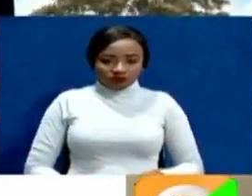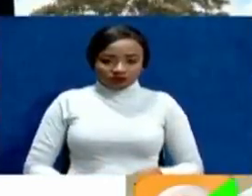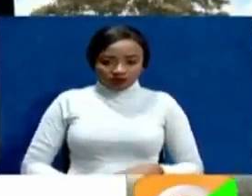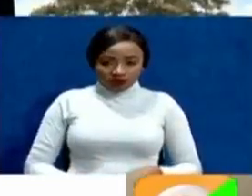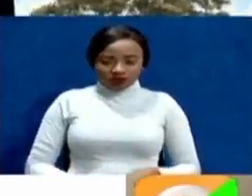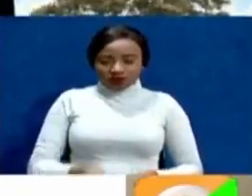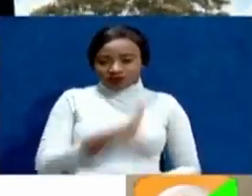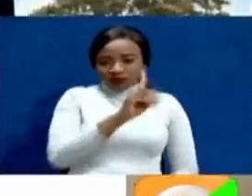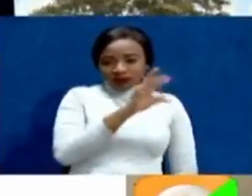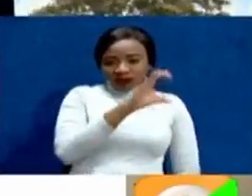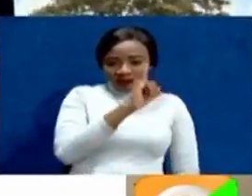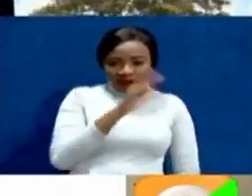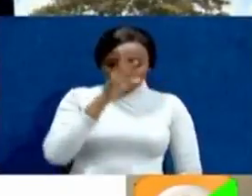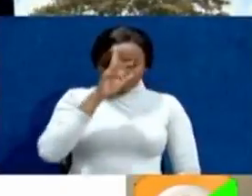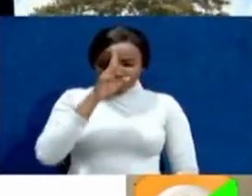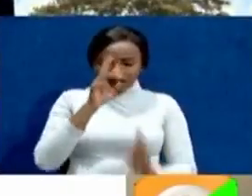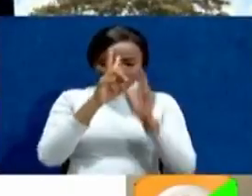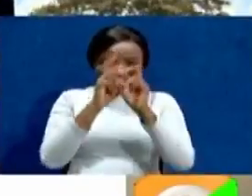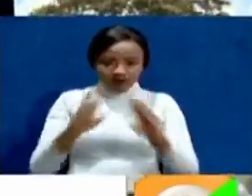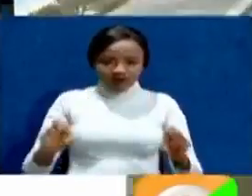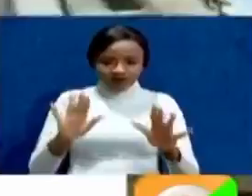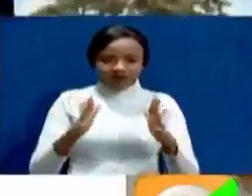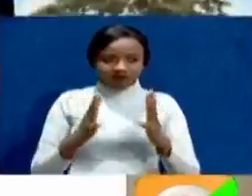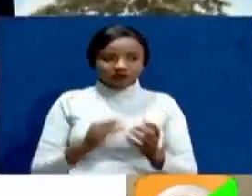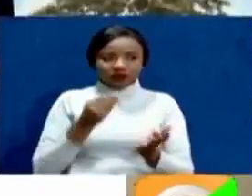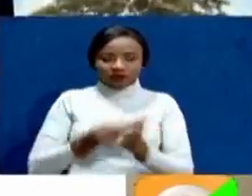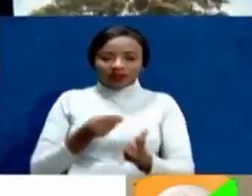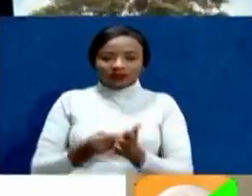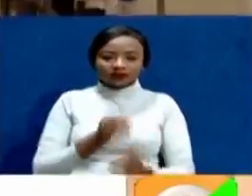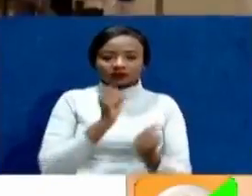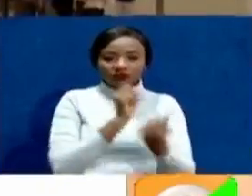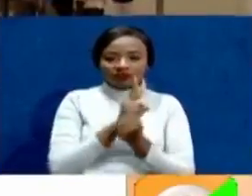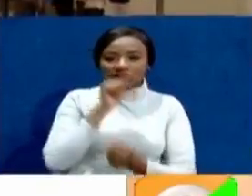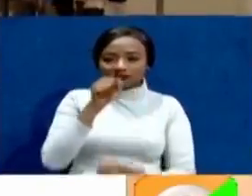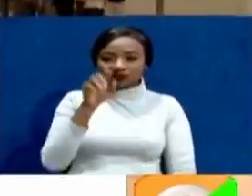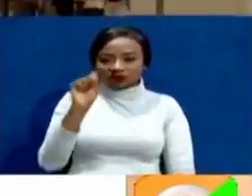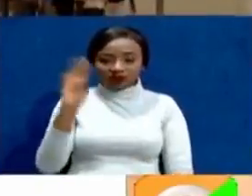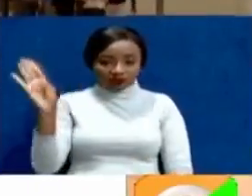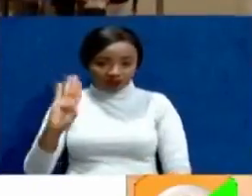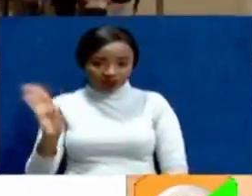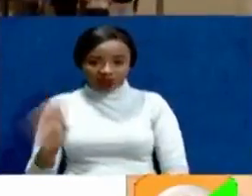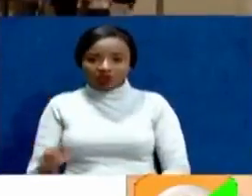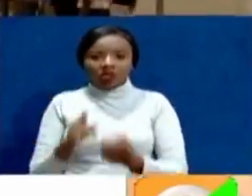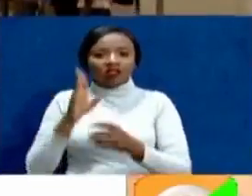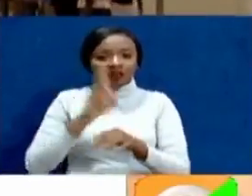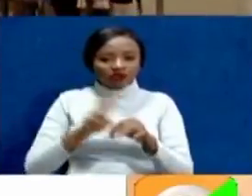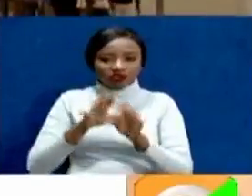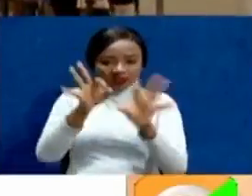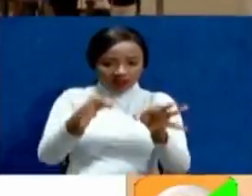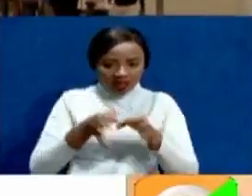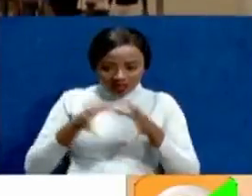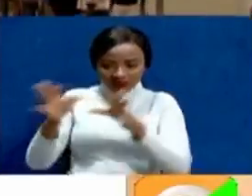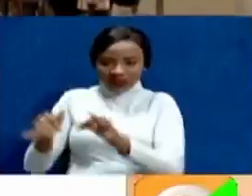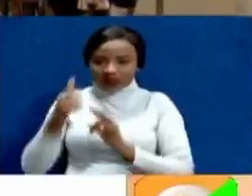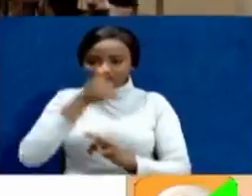Wapelelezi kutoka makao makuu ya DCI wanachunguza kima cha shilingi bilioni 12.5 kinachodaiwa kupitia katika akaunti za kibinafsi